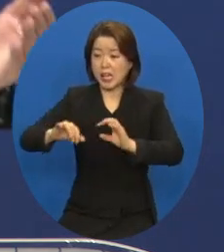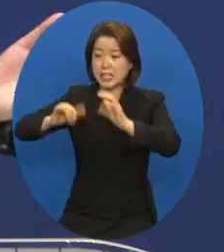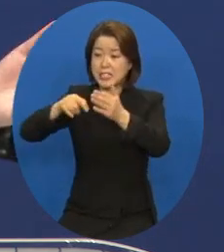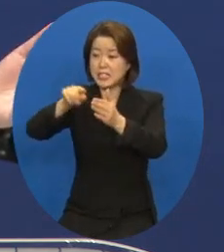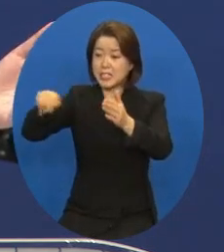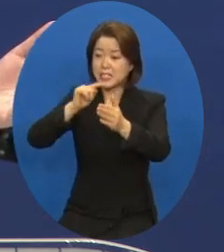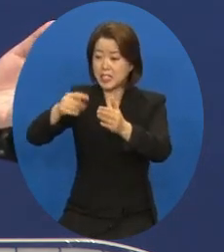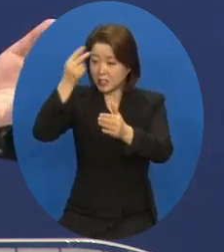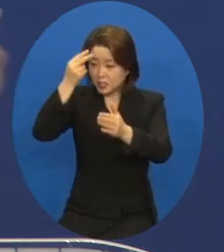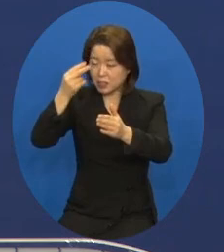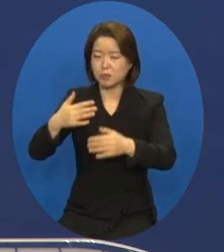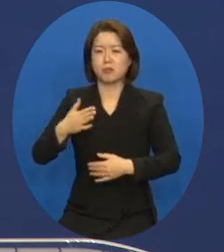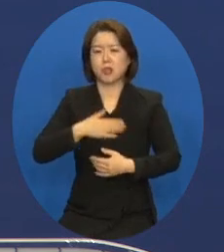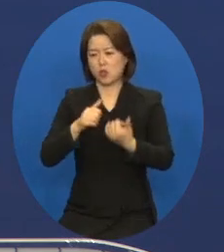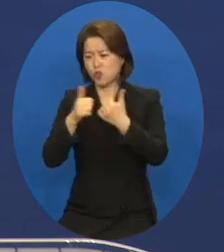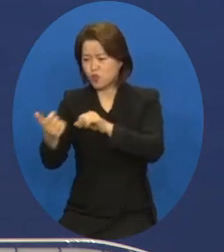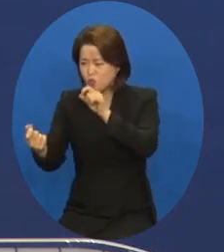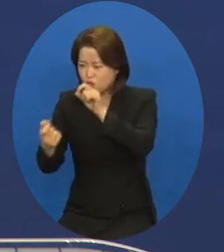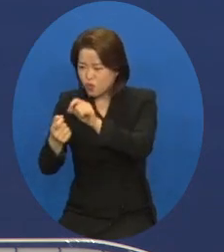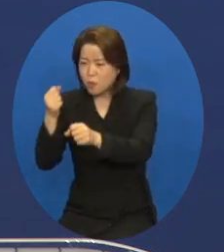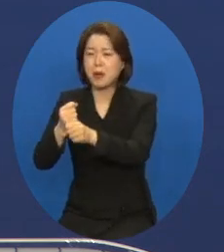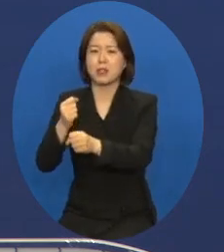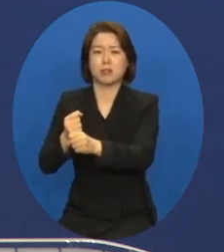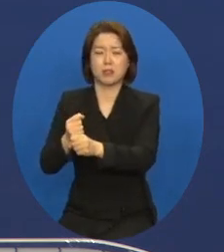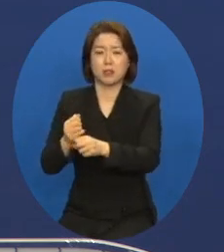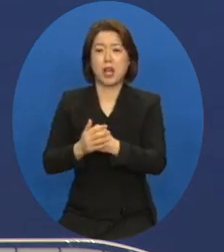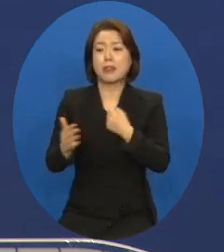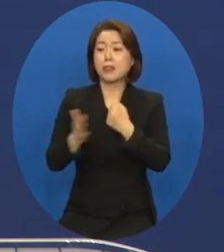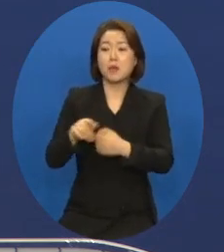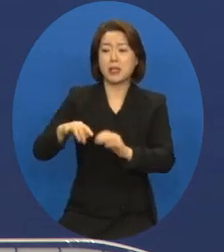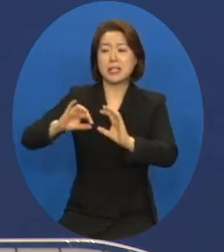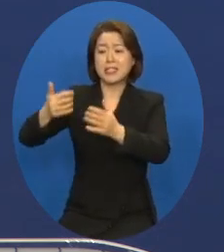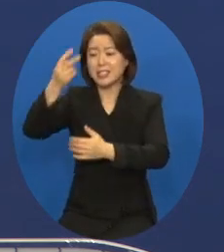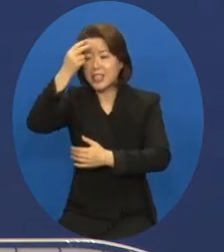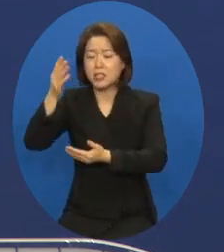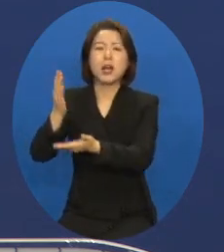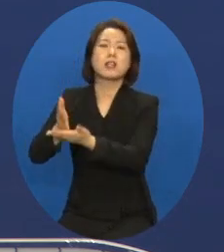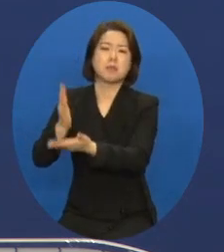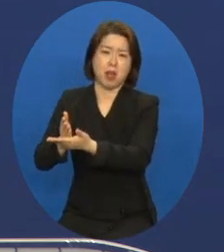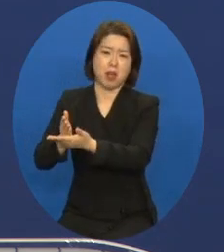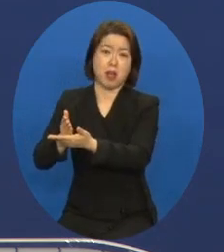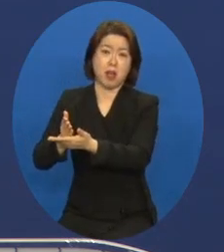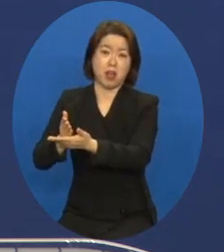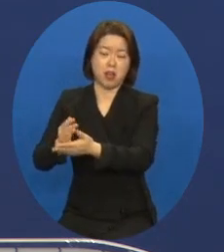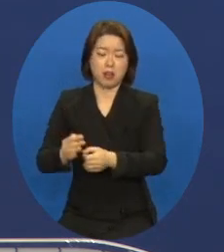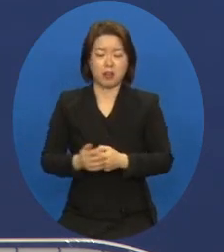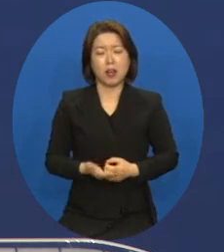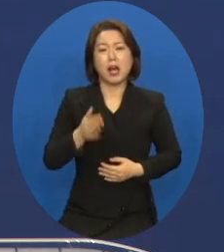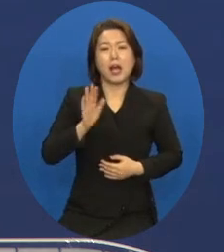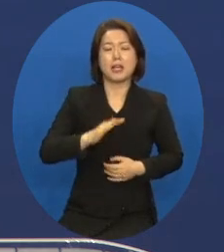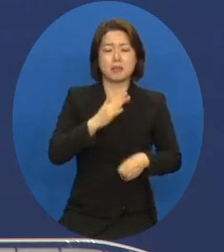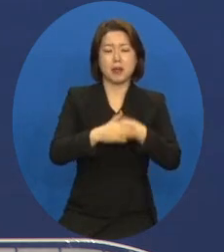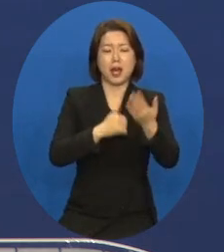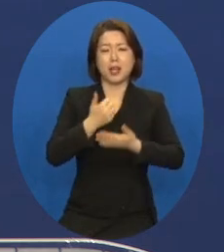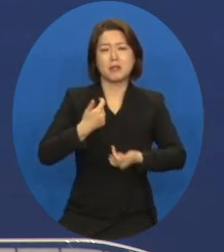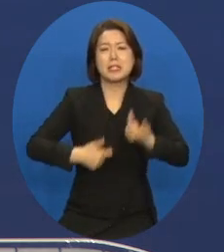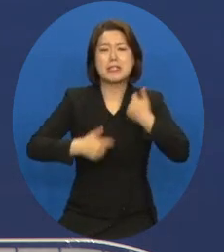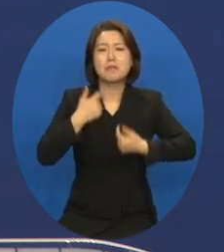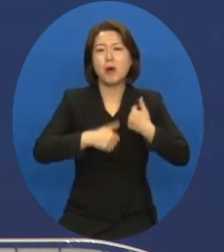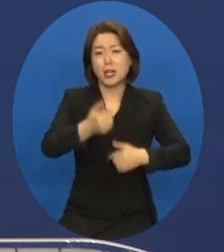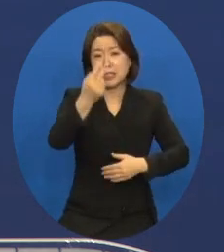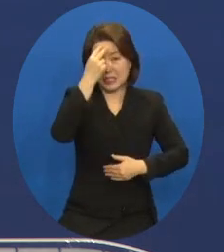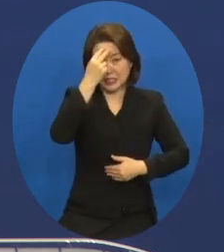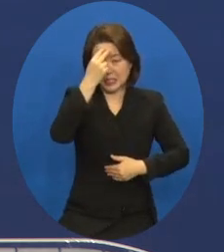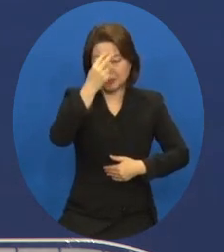죽게 만듭니다 그래서 하나님이 하지 말자고 하는 것입니다 그러나 하나님이 기뻐하시는 근심을